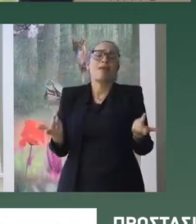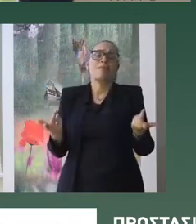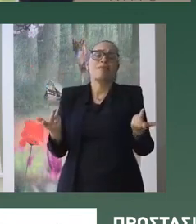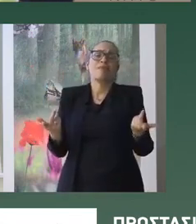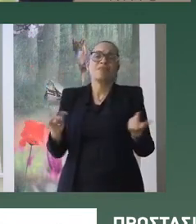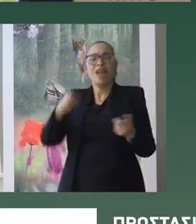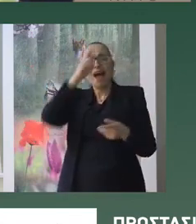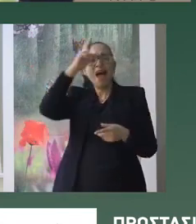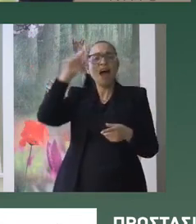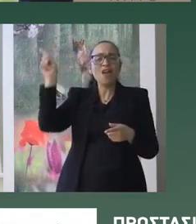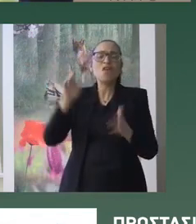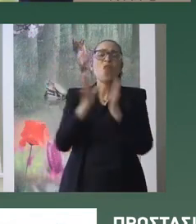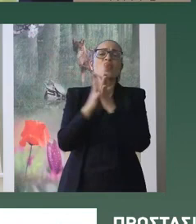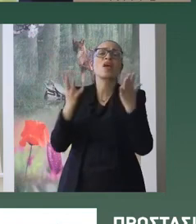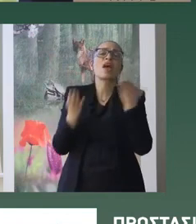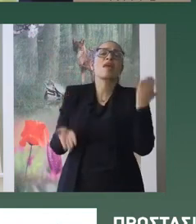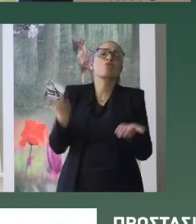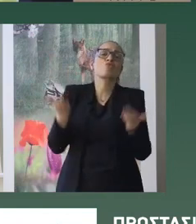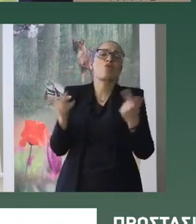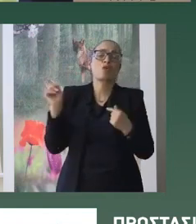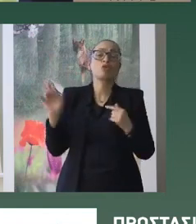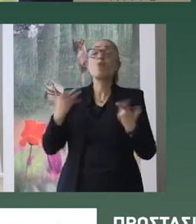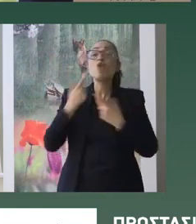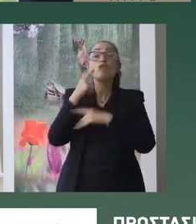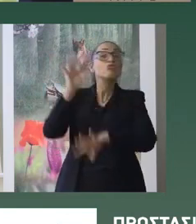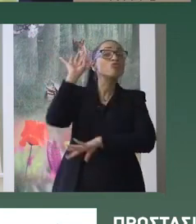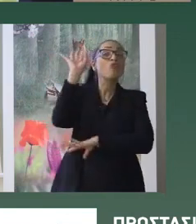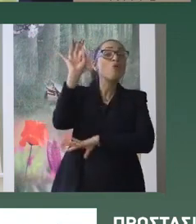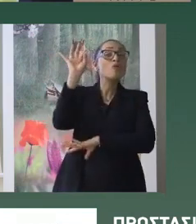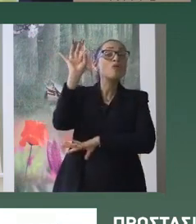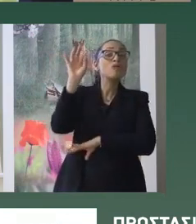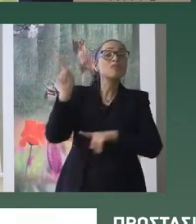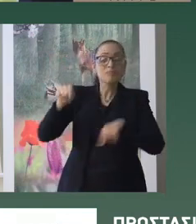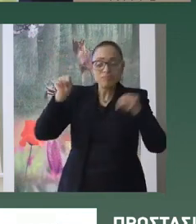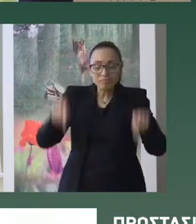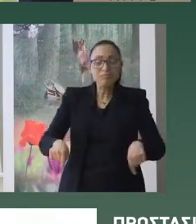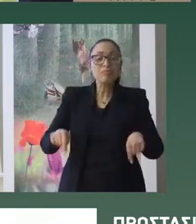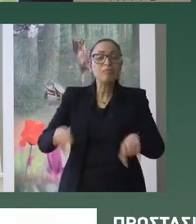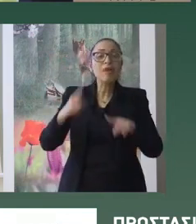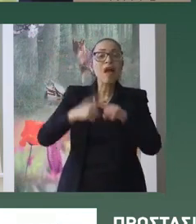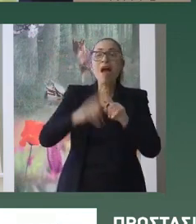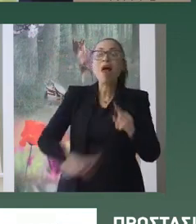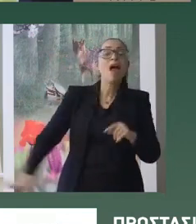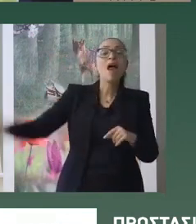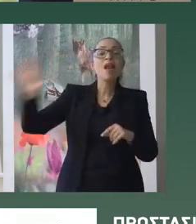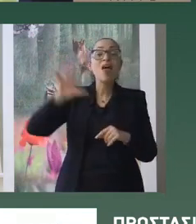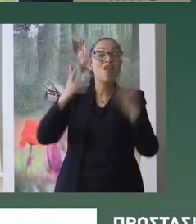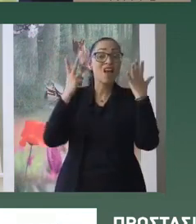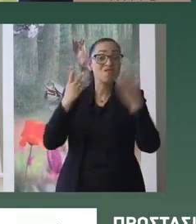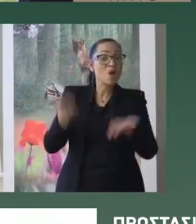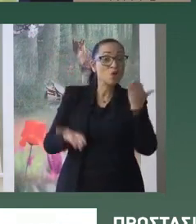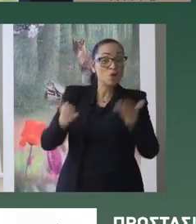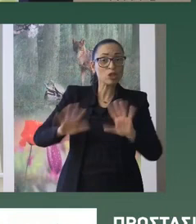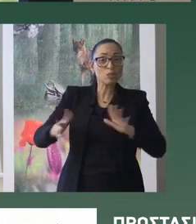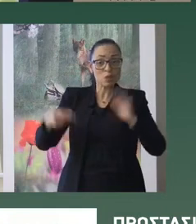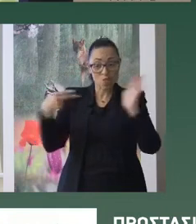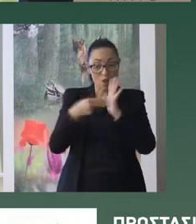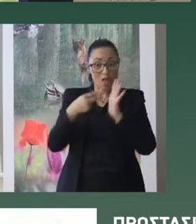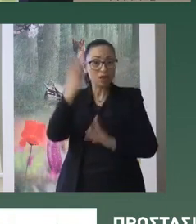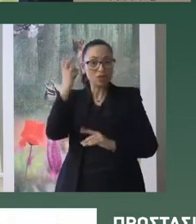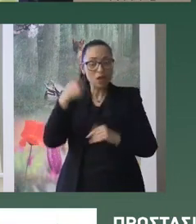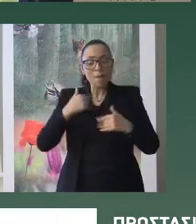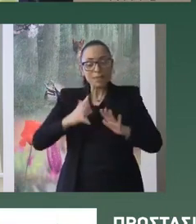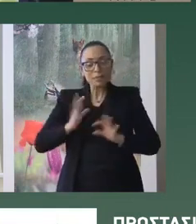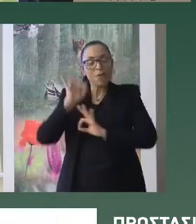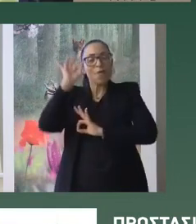Σαουδική Αραβία 19 τόνους. Ποιος είναι ο στόχος για την Ελλάδα από τους περίπου 7 τόνους το 2020 να